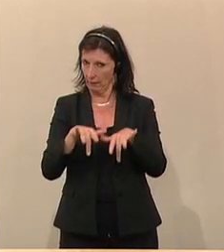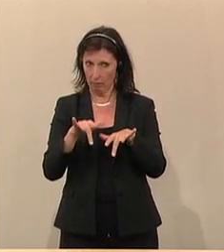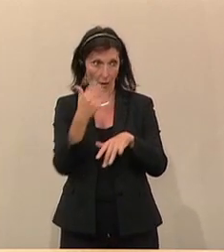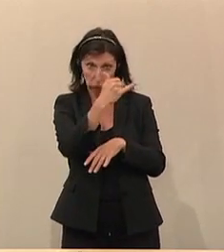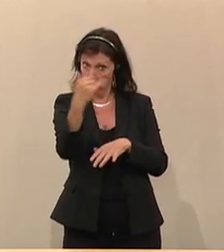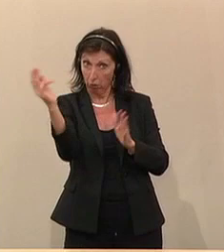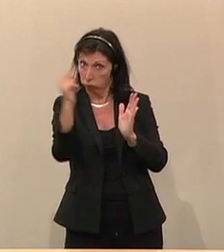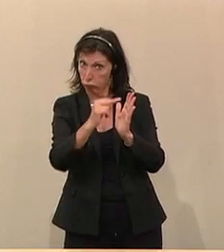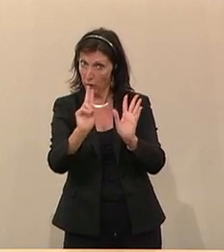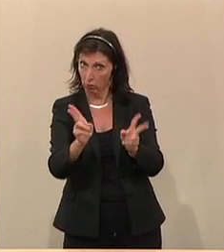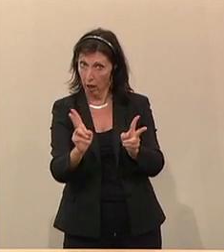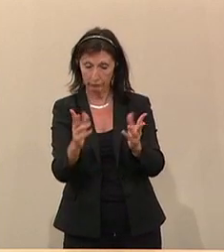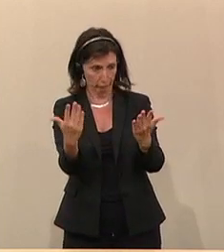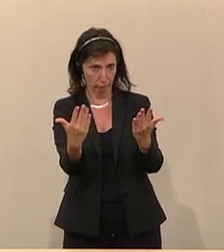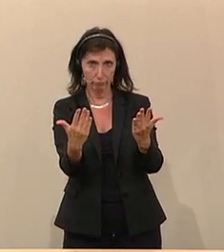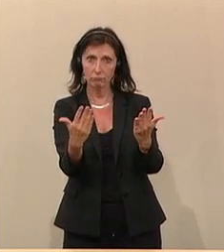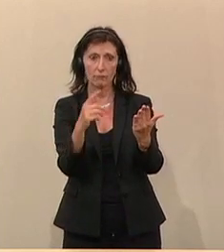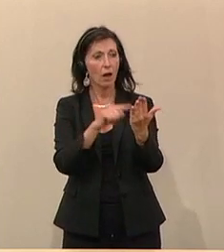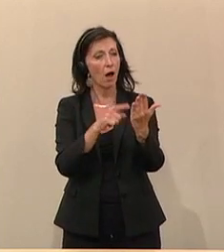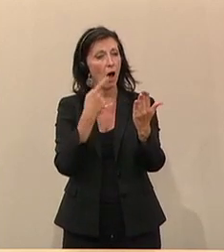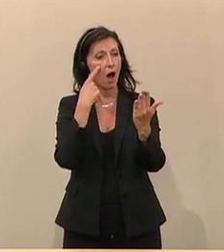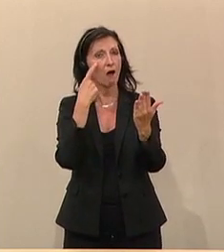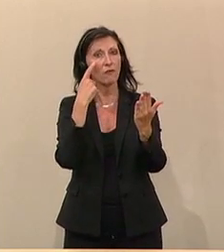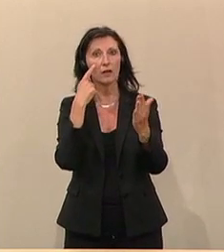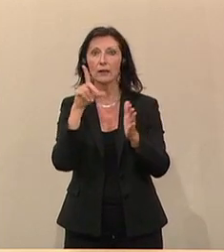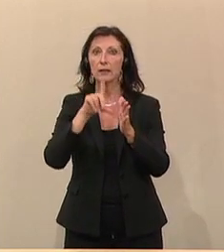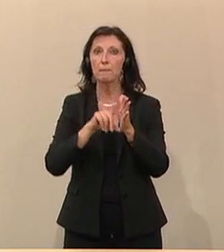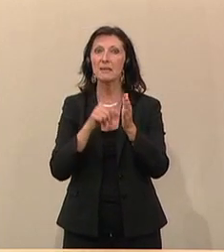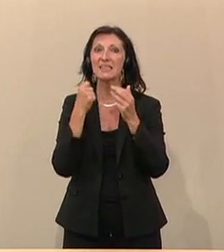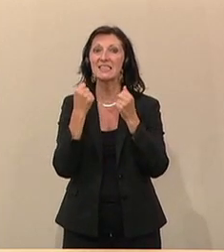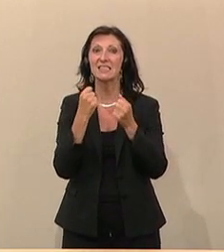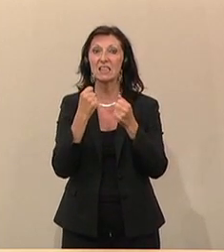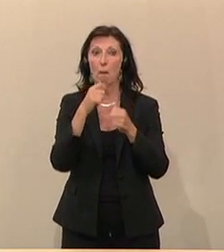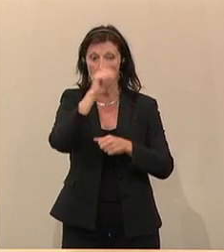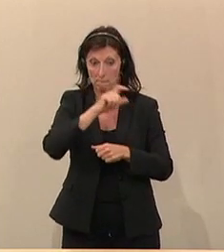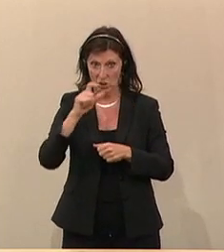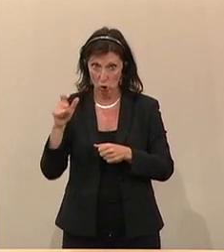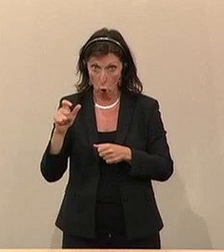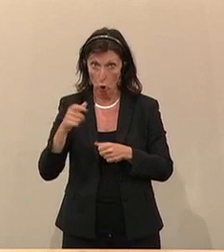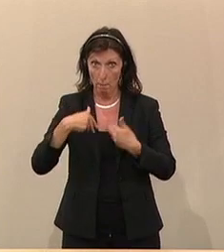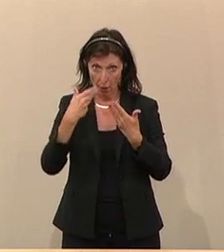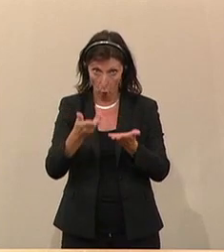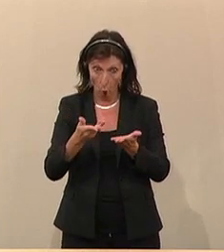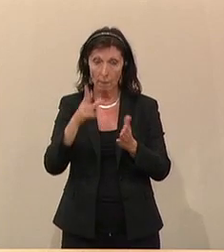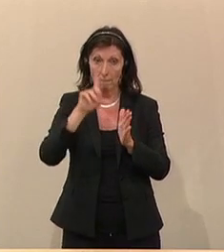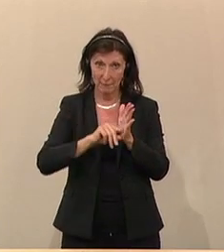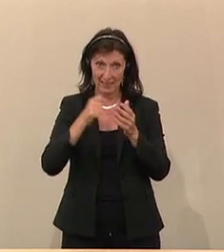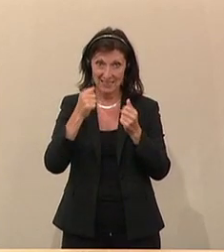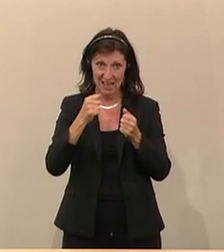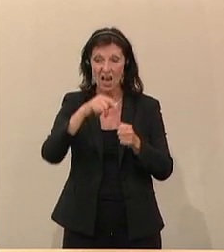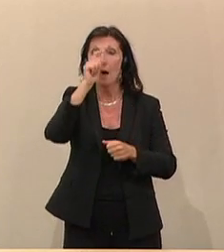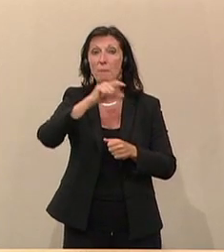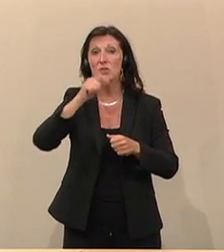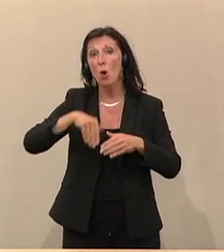anschauen dann haben wir einen anstieg der mindestsicherungsbezieher von asylberechtigten und sozialschutz